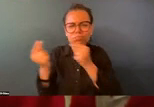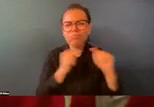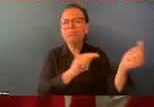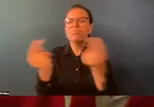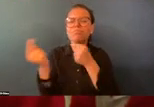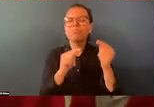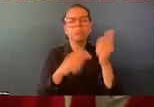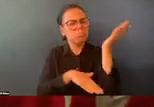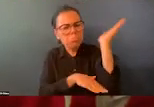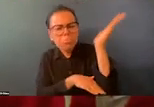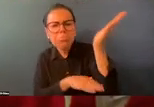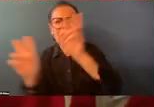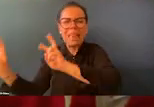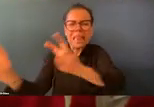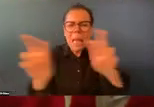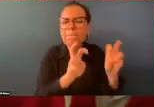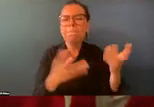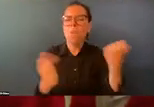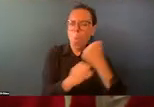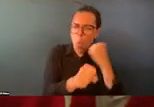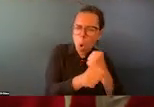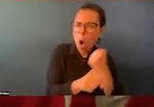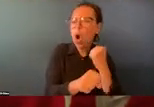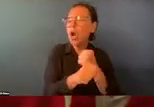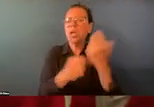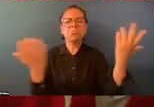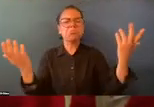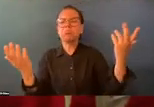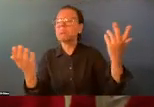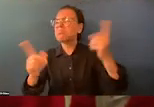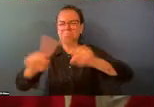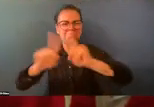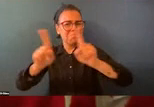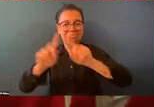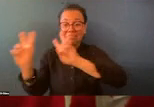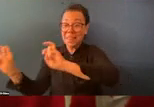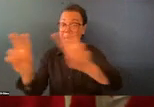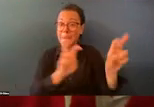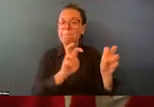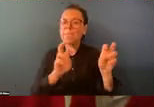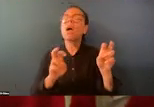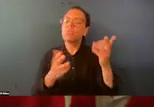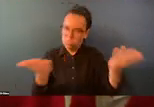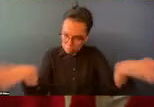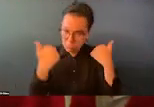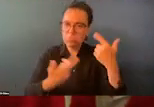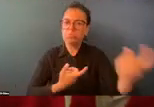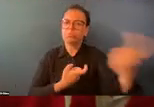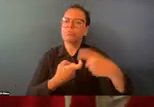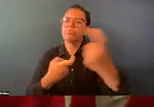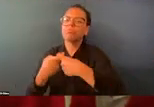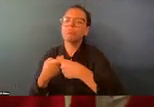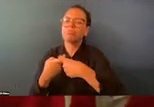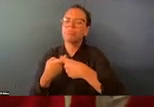лесов, полей, особенно в наиболее пострадавших от опустошительных последствий изменения климата в секторах